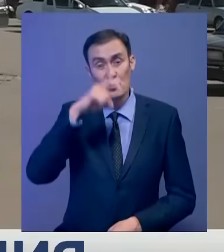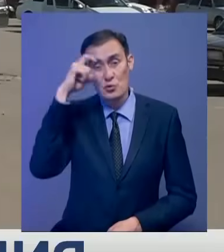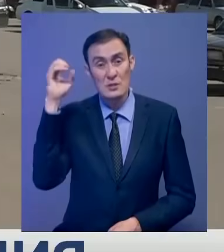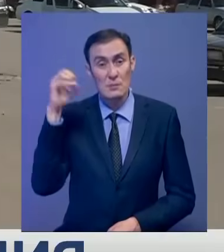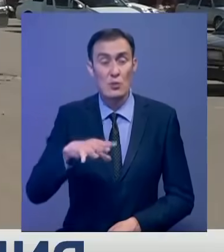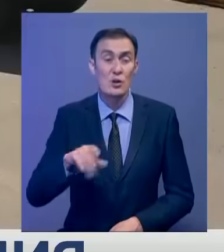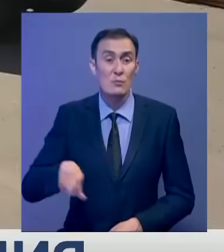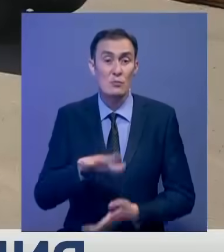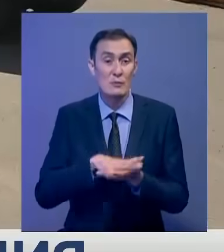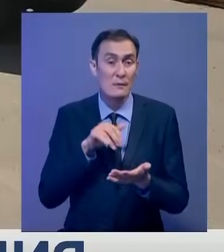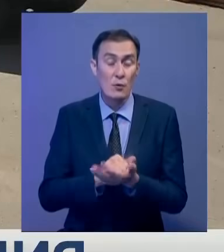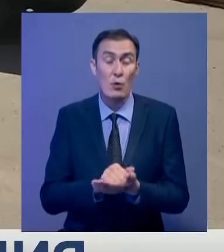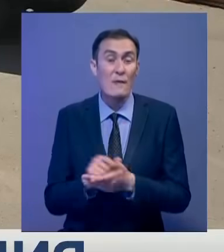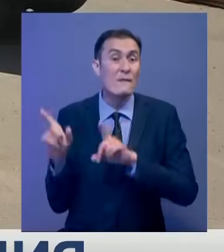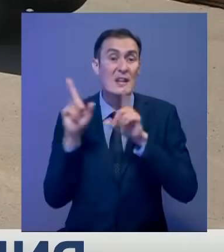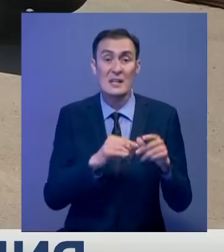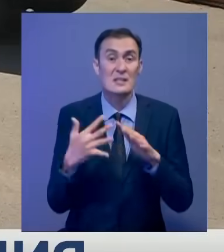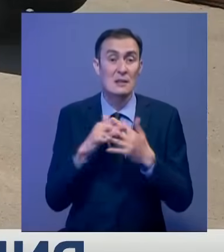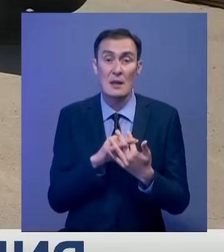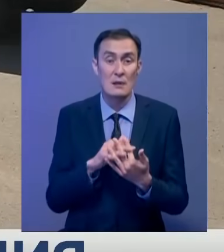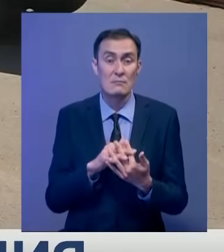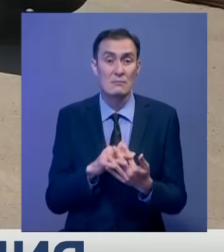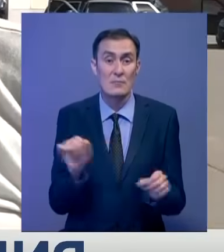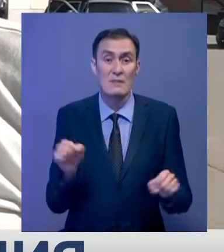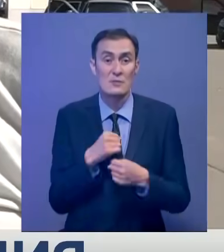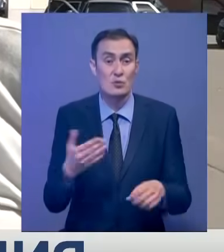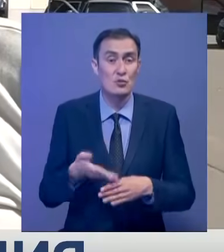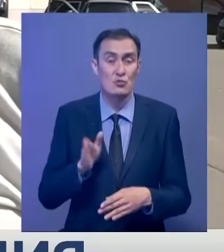разбитым дорогам выехать из села – большая удача.